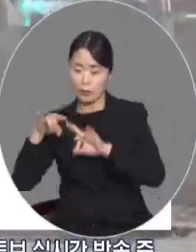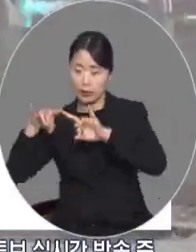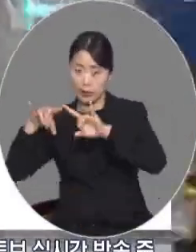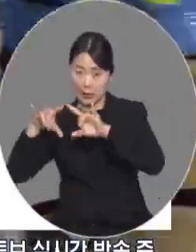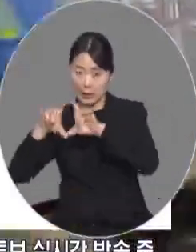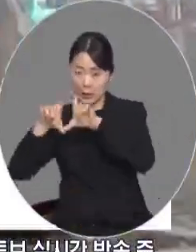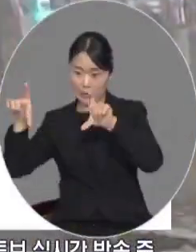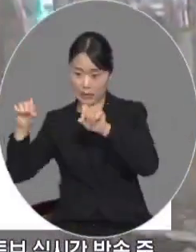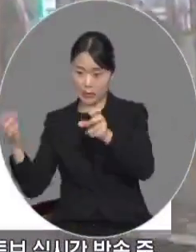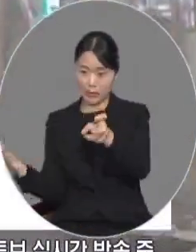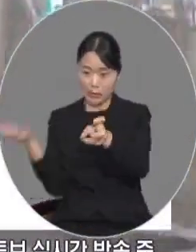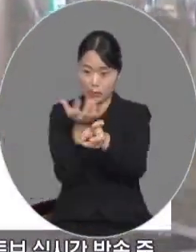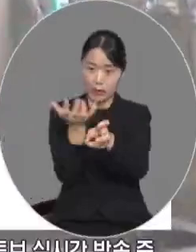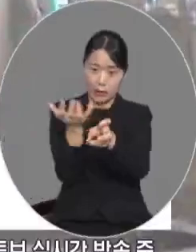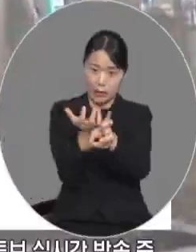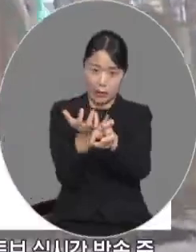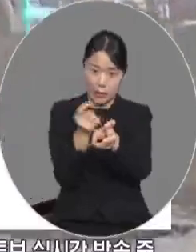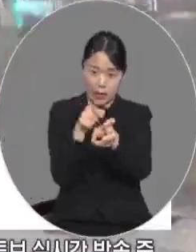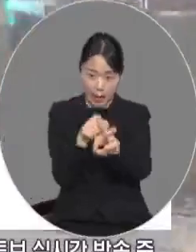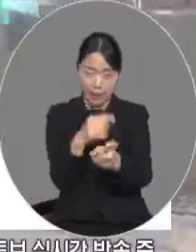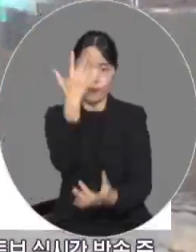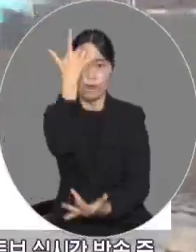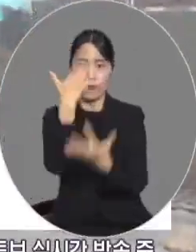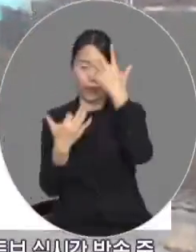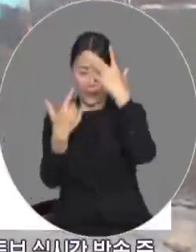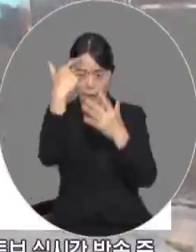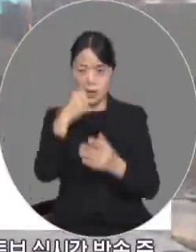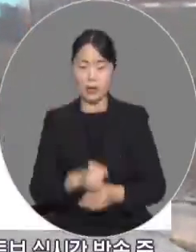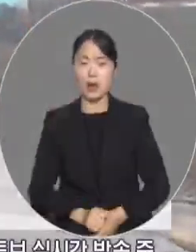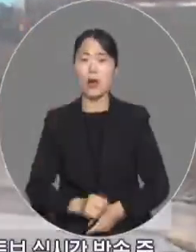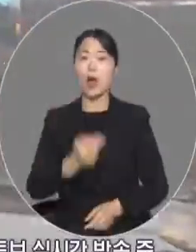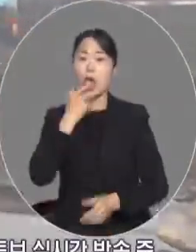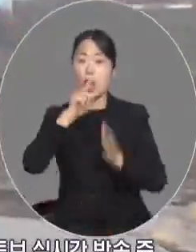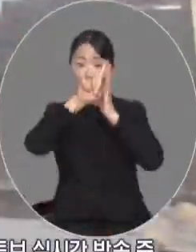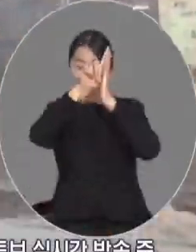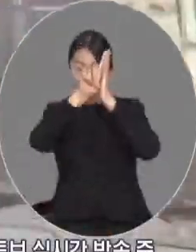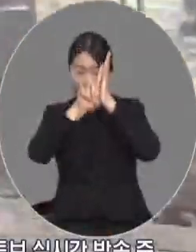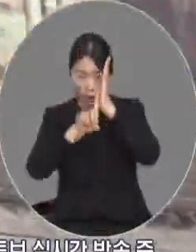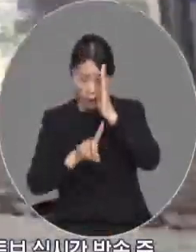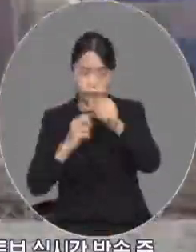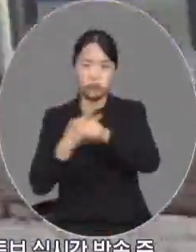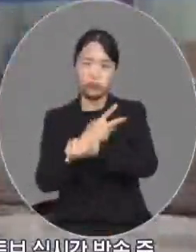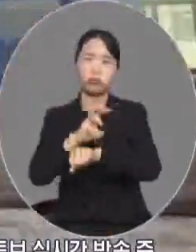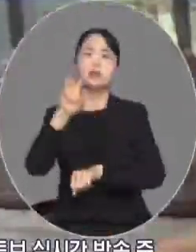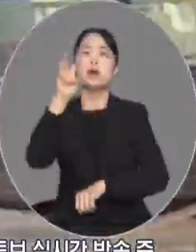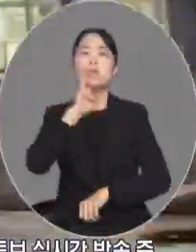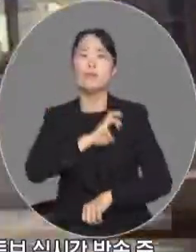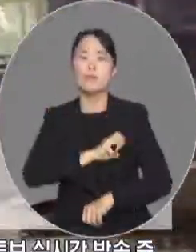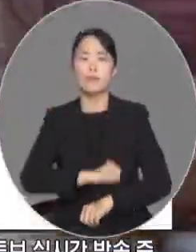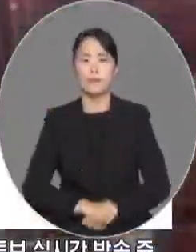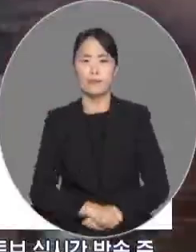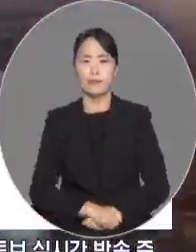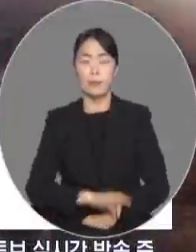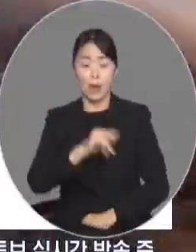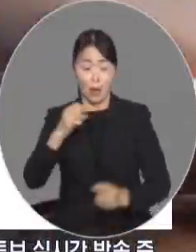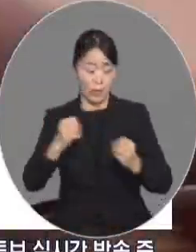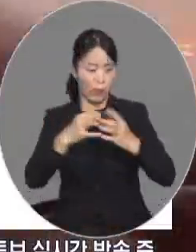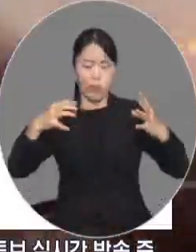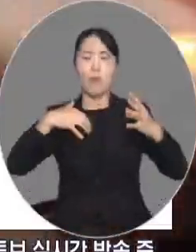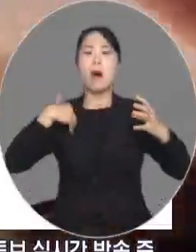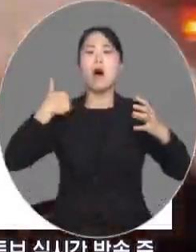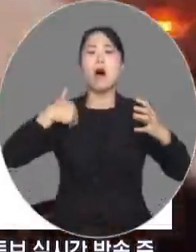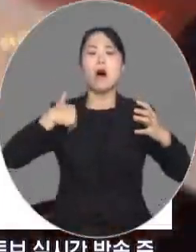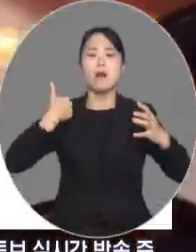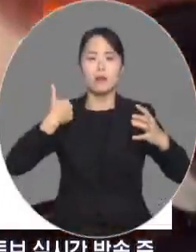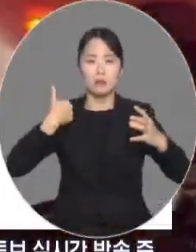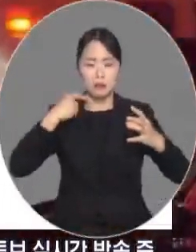건데 배터리를 안정화시키는 작업에만 2시간 30분이 걸렸습니다. 차가 혹시라도 뭐 폭발할지도 모르니까 그러면